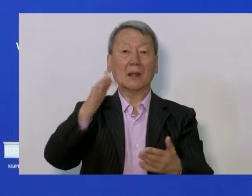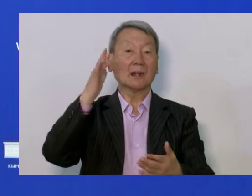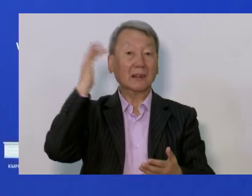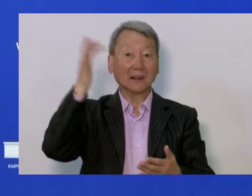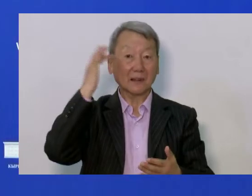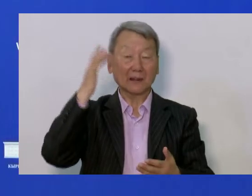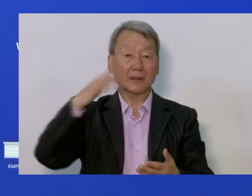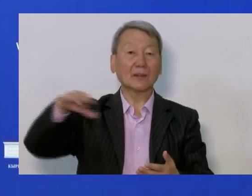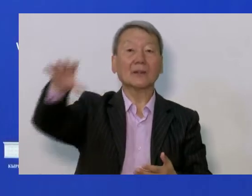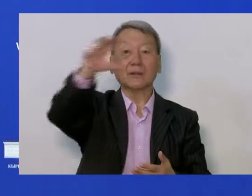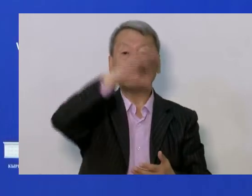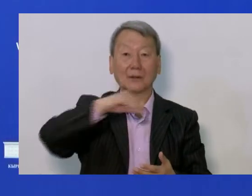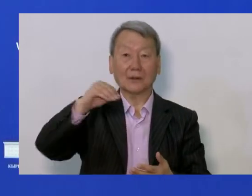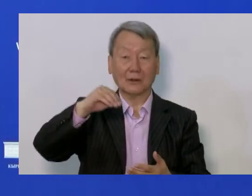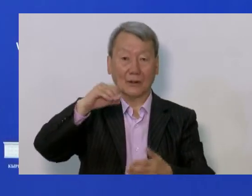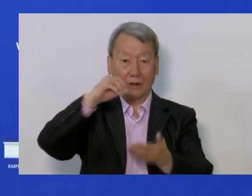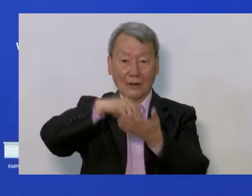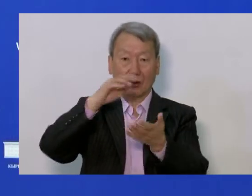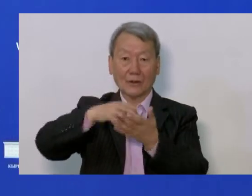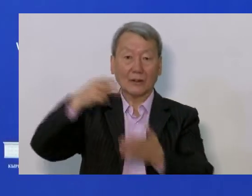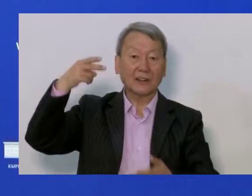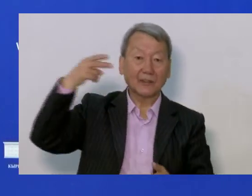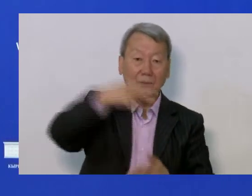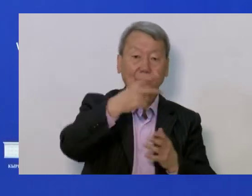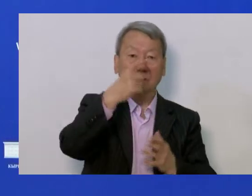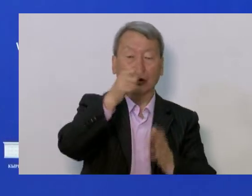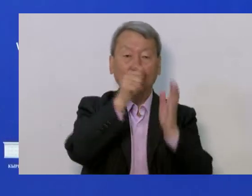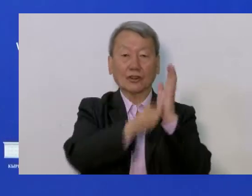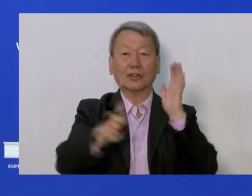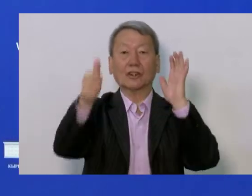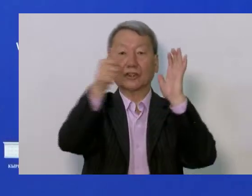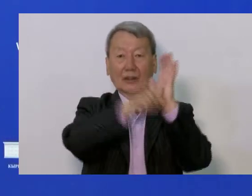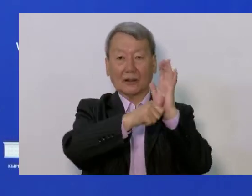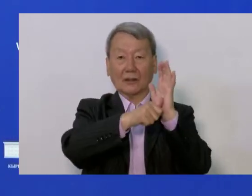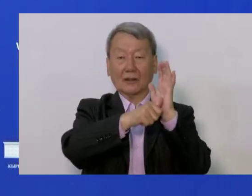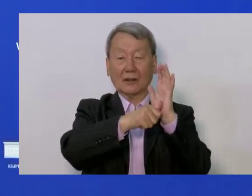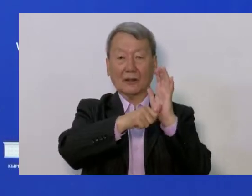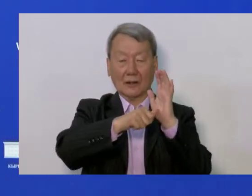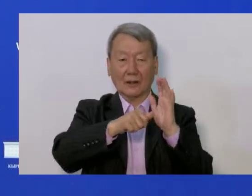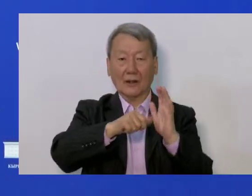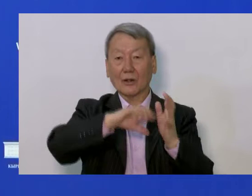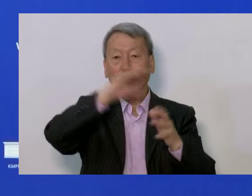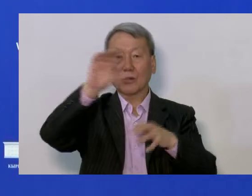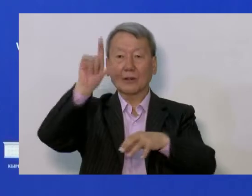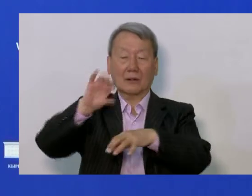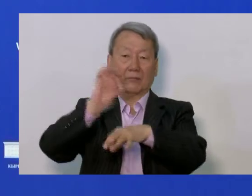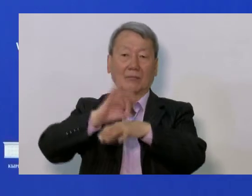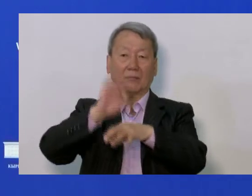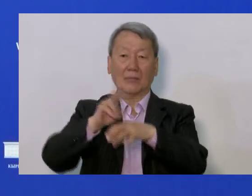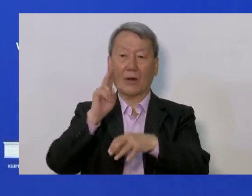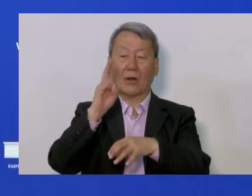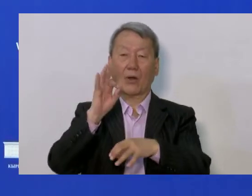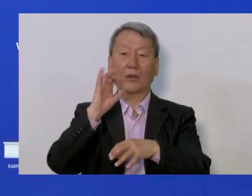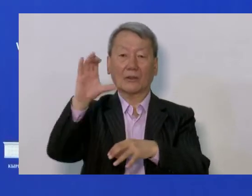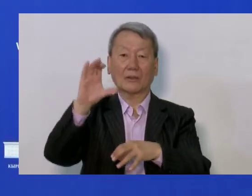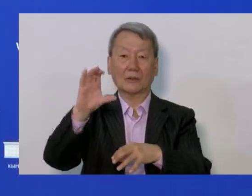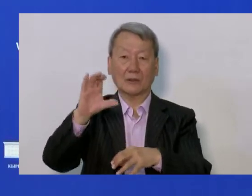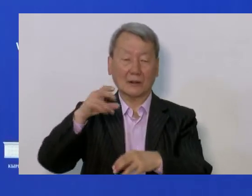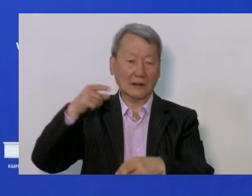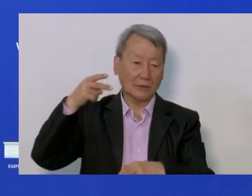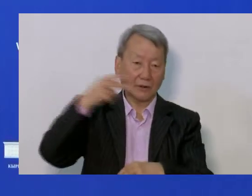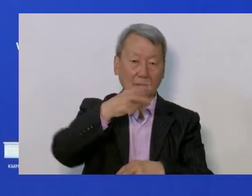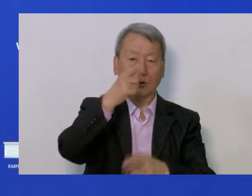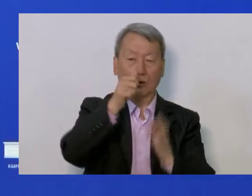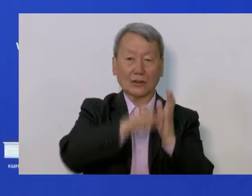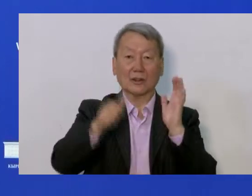Кыргызстане за весь период зарегистрировано 2166 подтвержденных случаев заражения COVID-19,